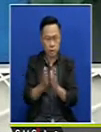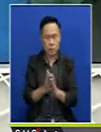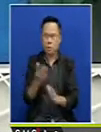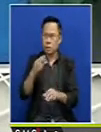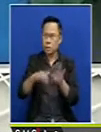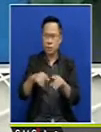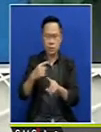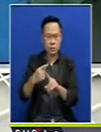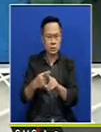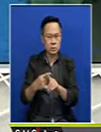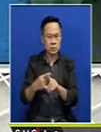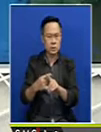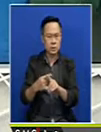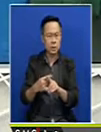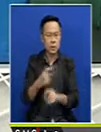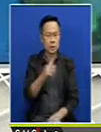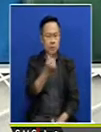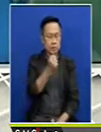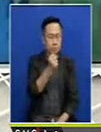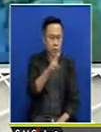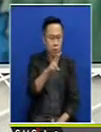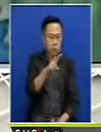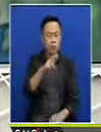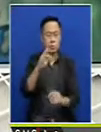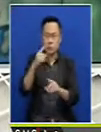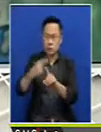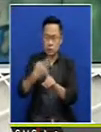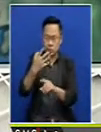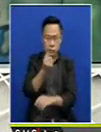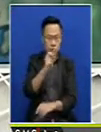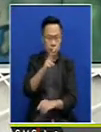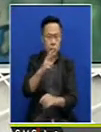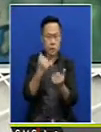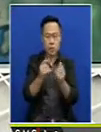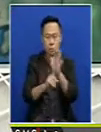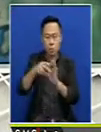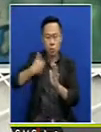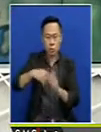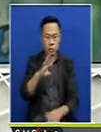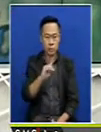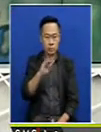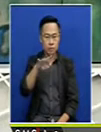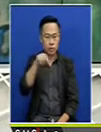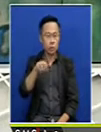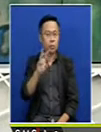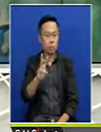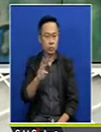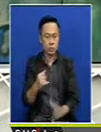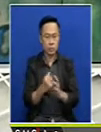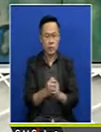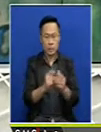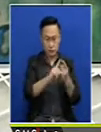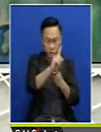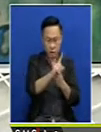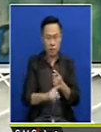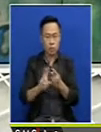วงนั้นก็คืออยู่ในช่วงที่วันที่22เมษายนปี2559นะครับอุณหภูมิอยู่ที่ 44.6 องศาเซลเซียสลองล